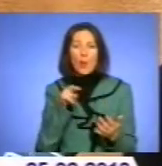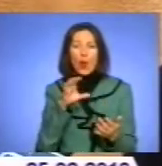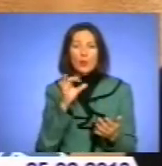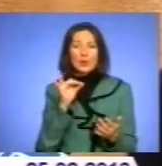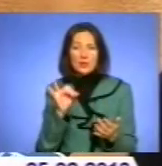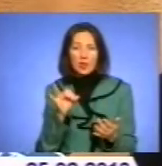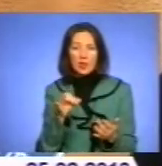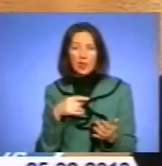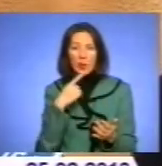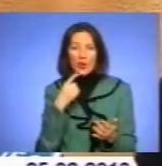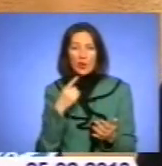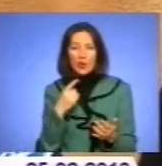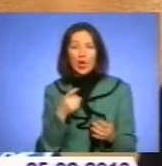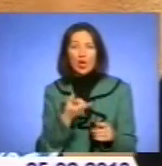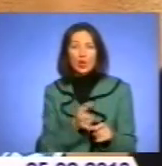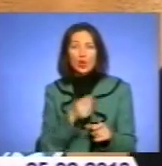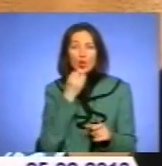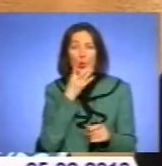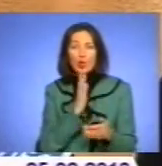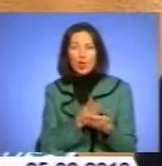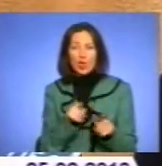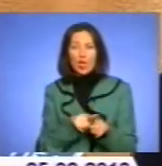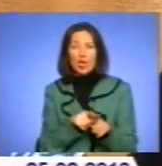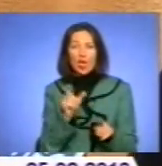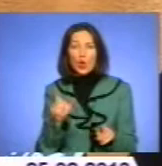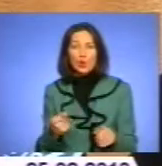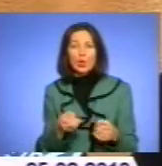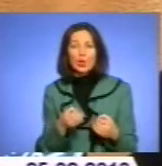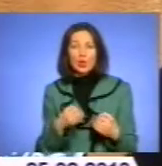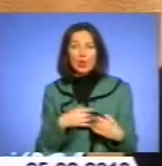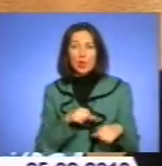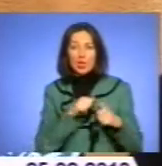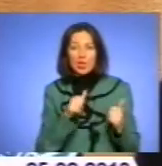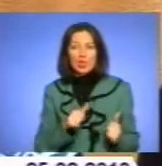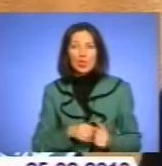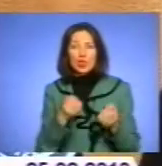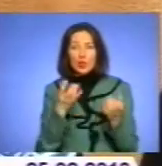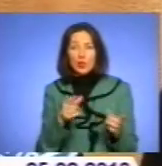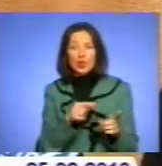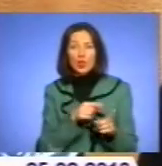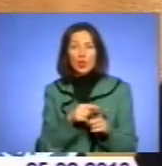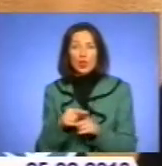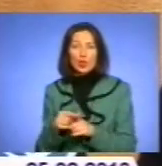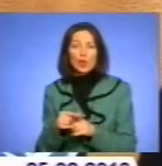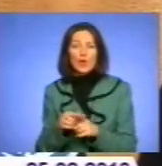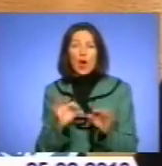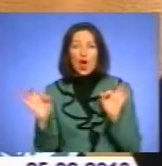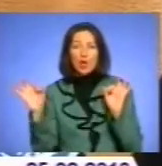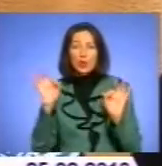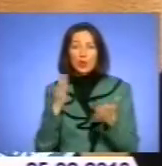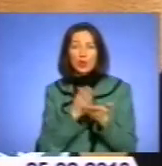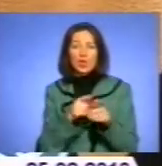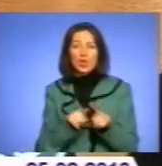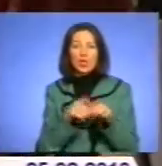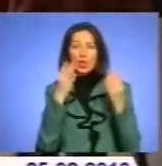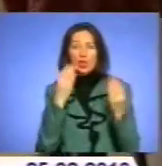то дуже добре, що є такі люди. От щирі, прості, слова ллються, і є такі дні, які сьогодні, такі